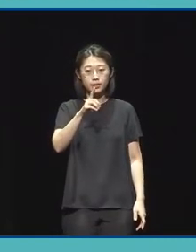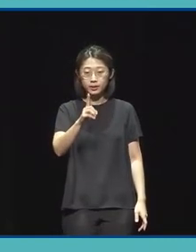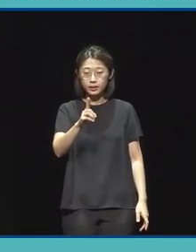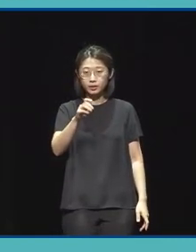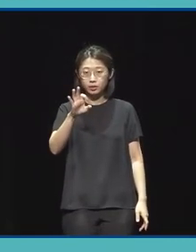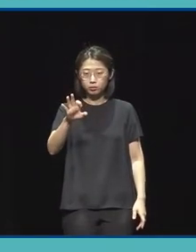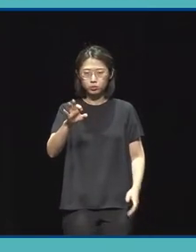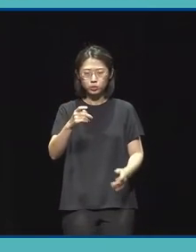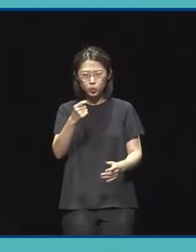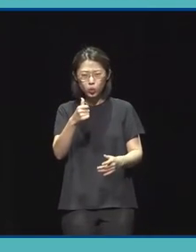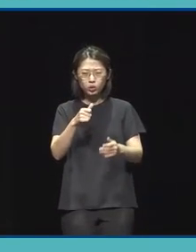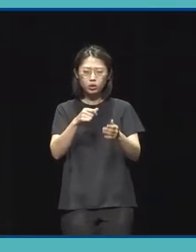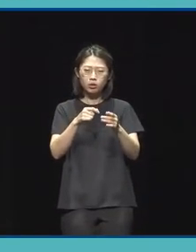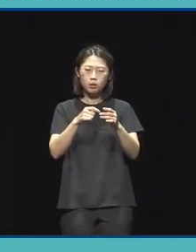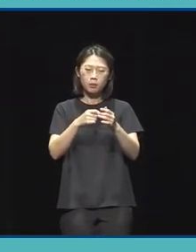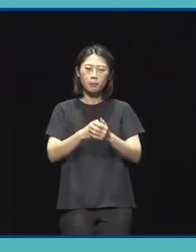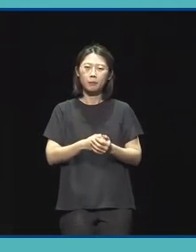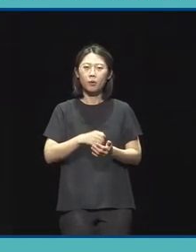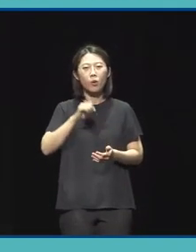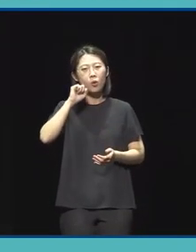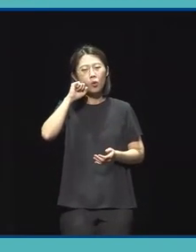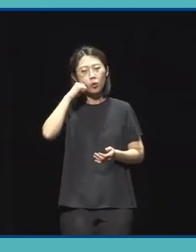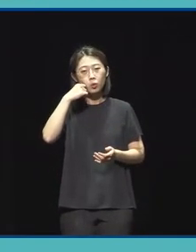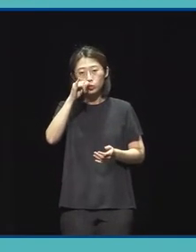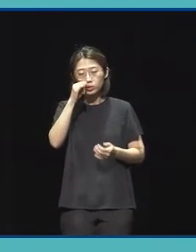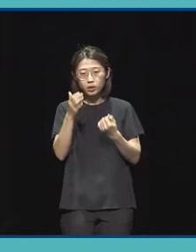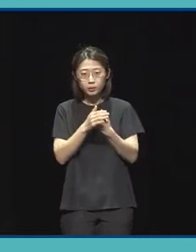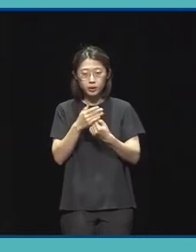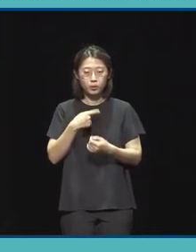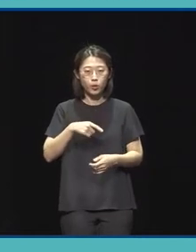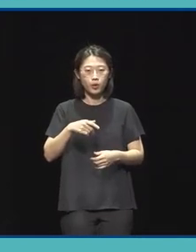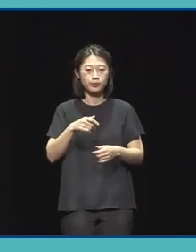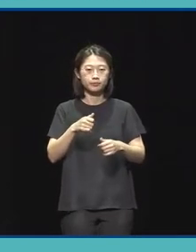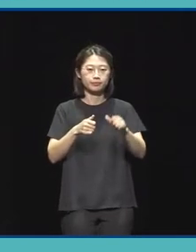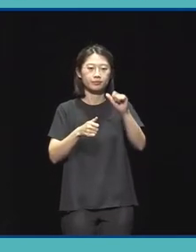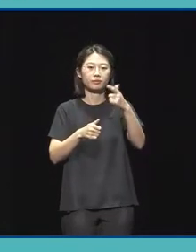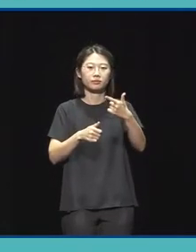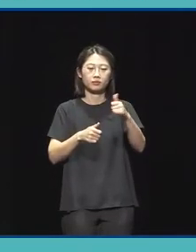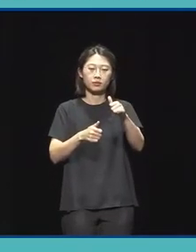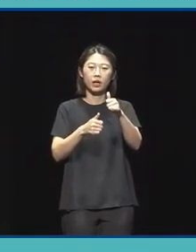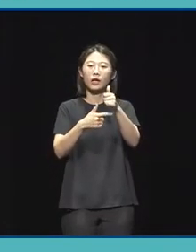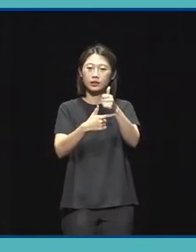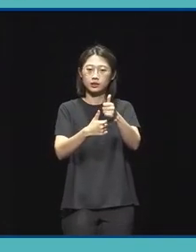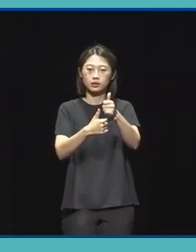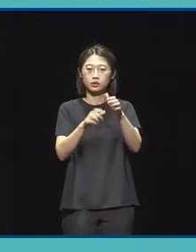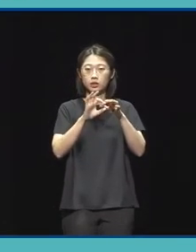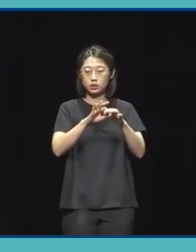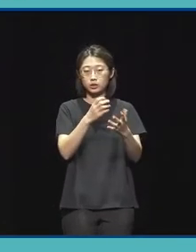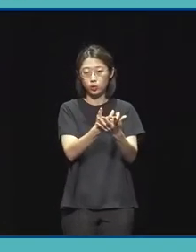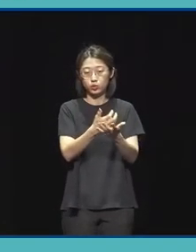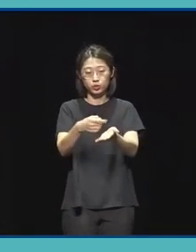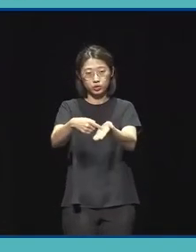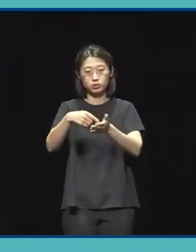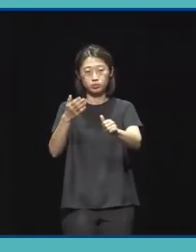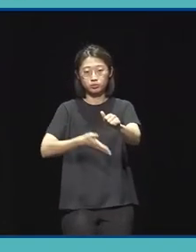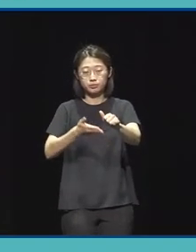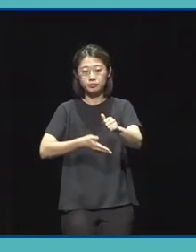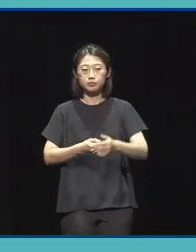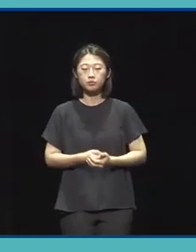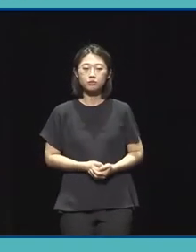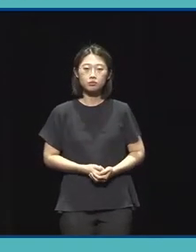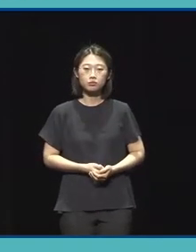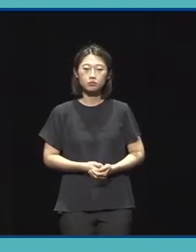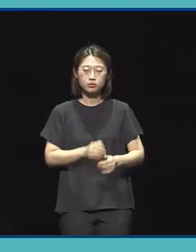깨지는 현상들도 있고 해서 일단은 소정 한글 양식 파일로 제출을 해 주시길 부탁을 드리겠구요 일단은